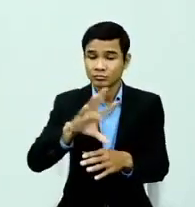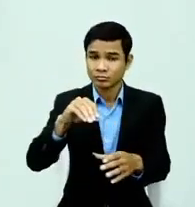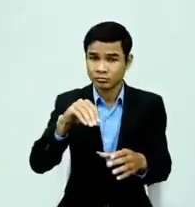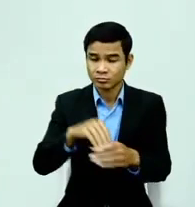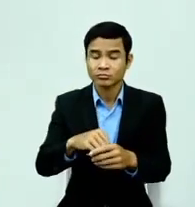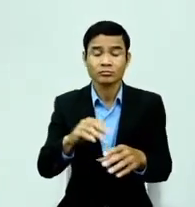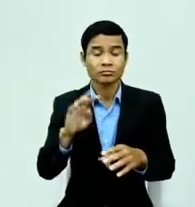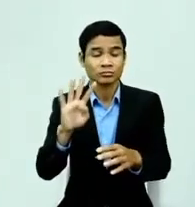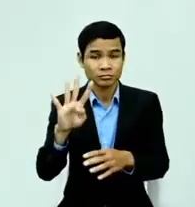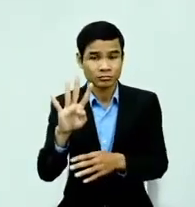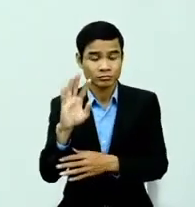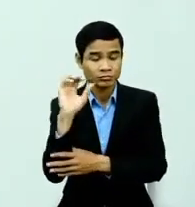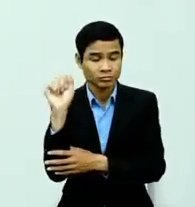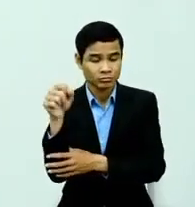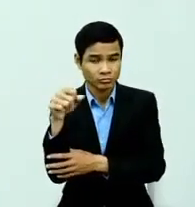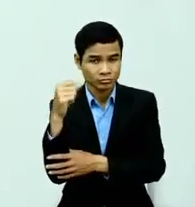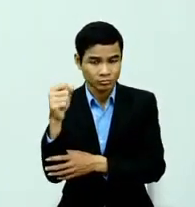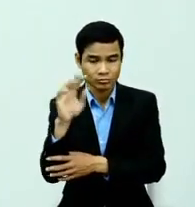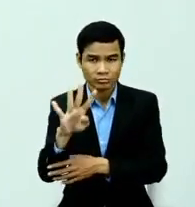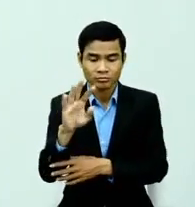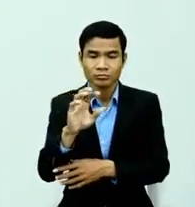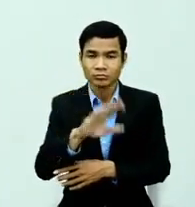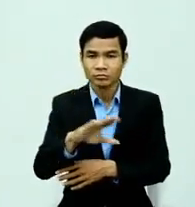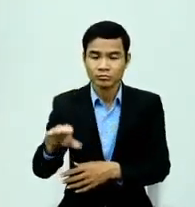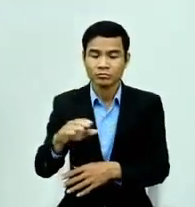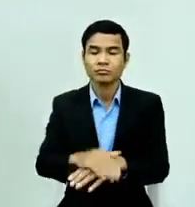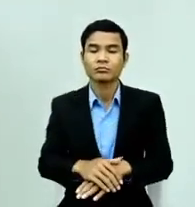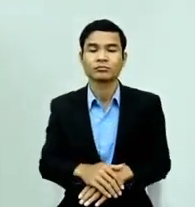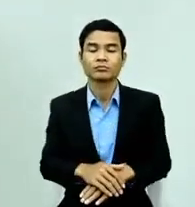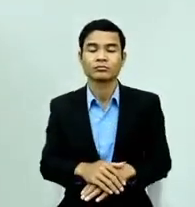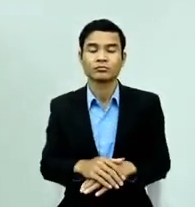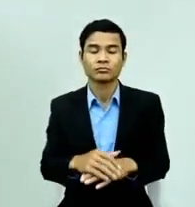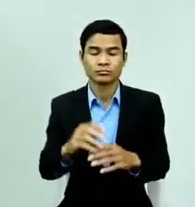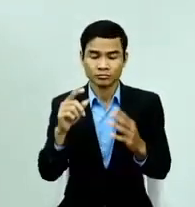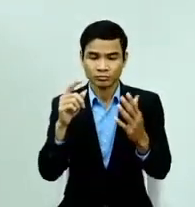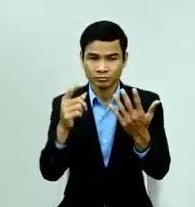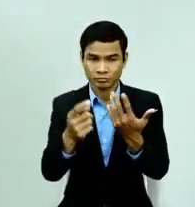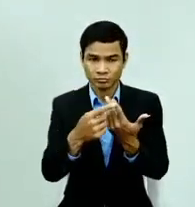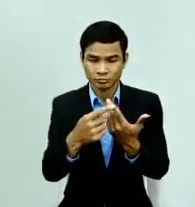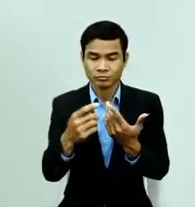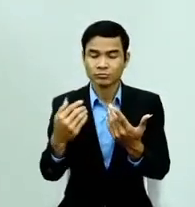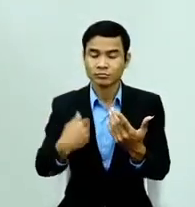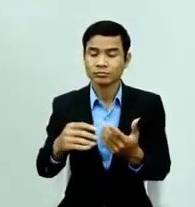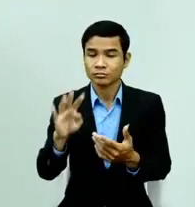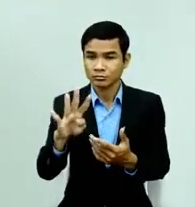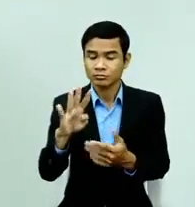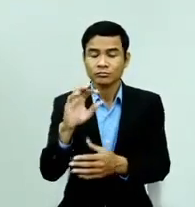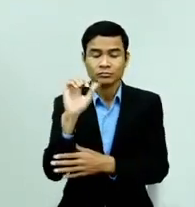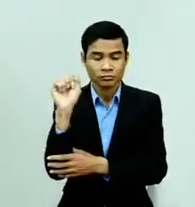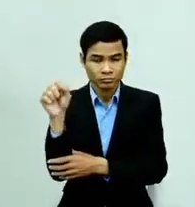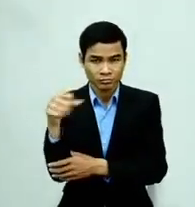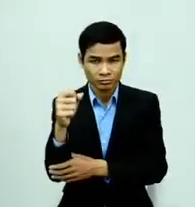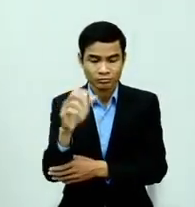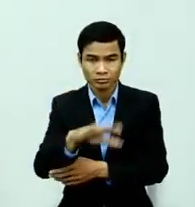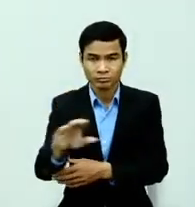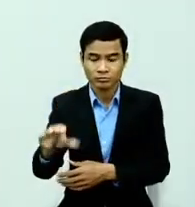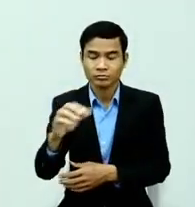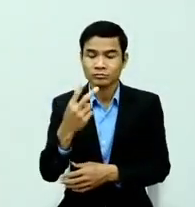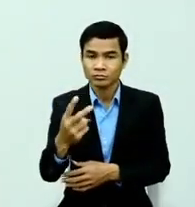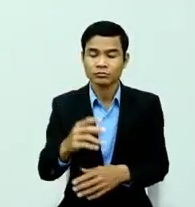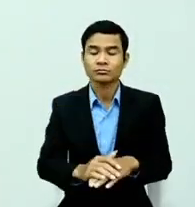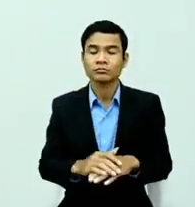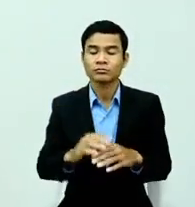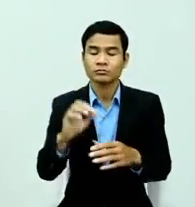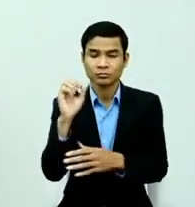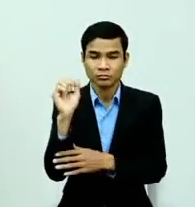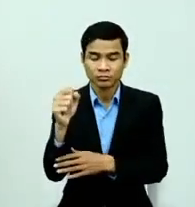គឺមាន4ចលចលនាណាចាស្រអស់របស់យើងមាន4ចលនាឥឡូវកូនមើលមកអ្នកគ្រូម្ដងទៀតចា